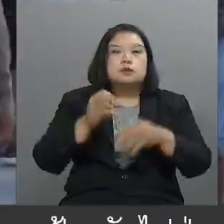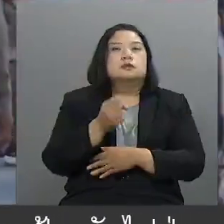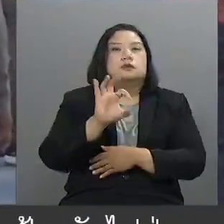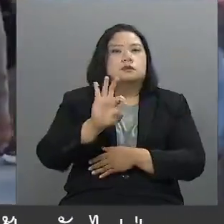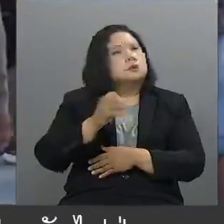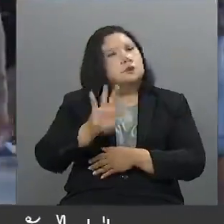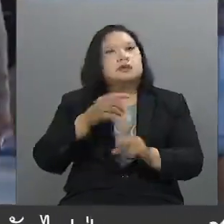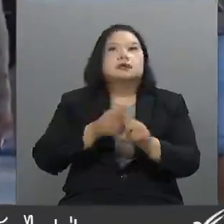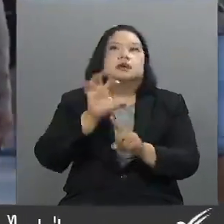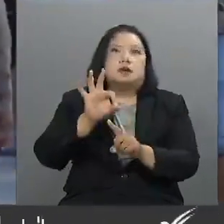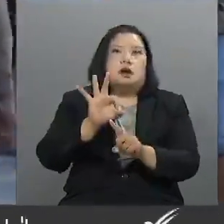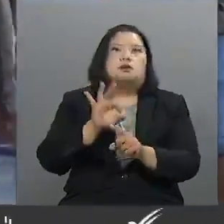อ่ะ